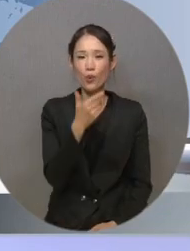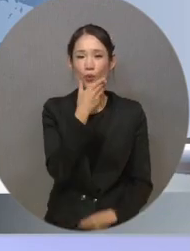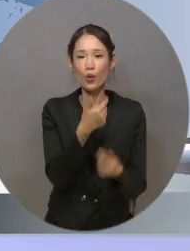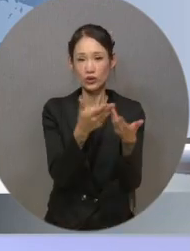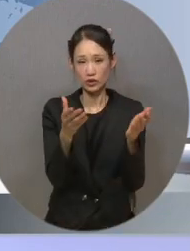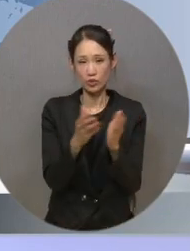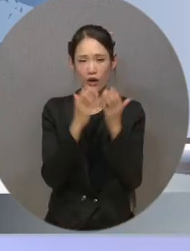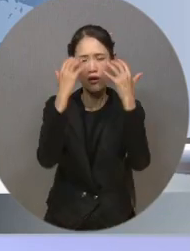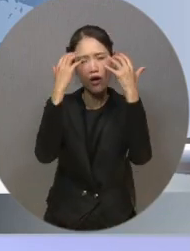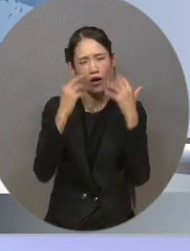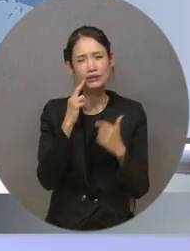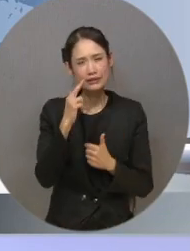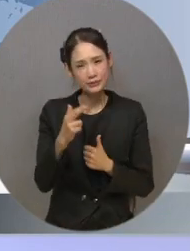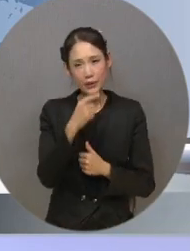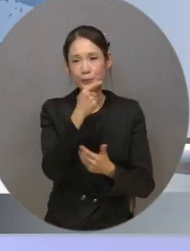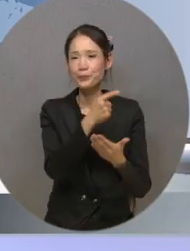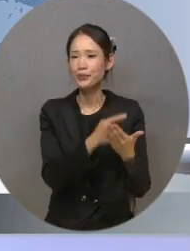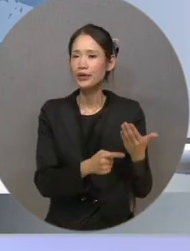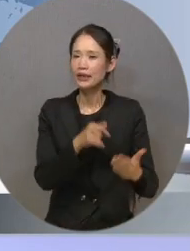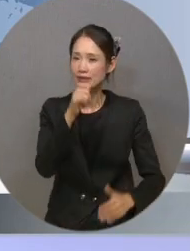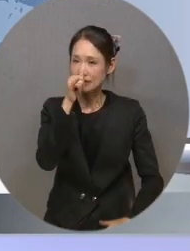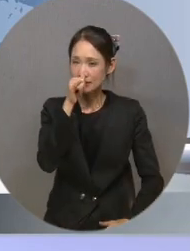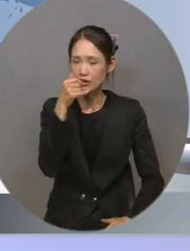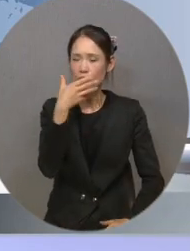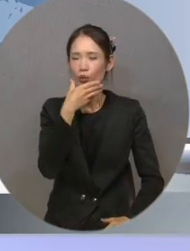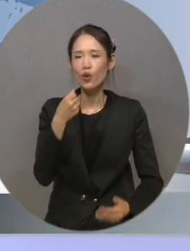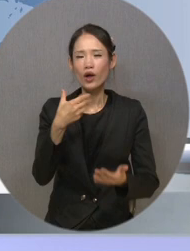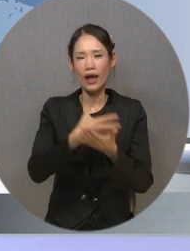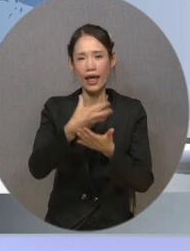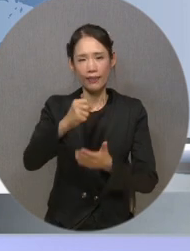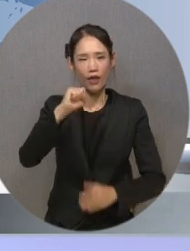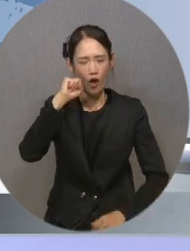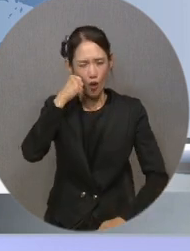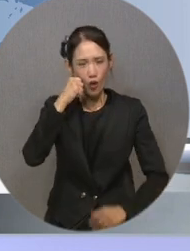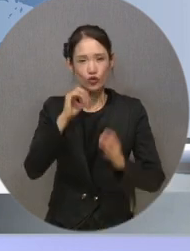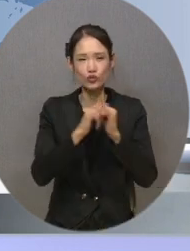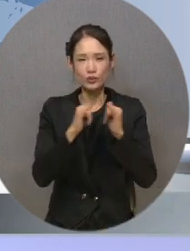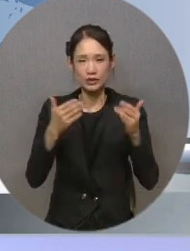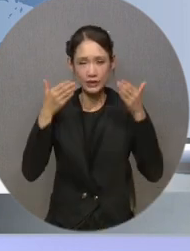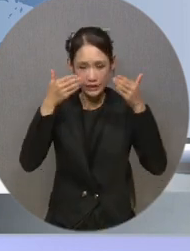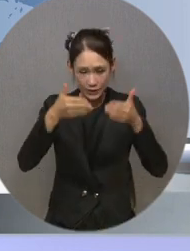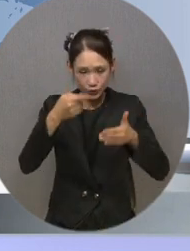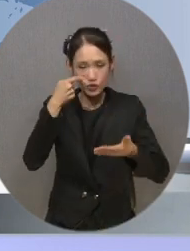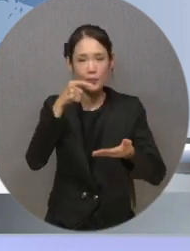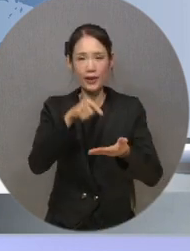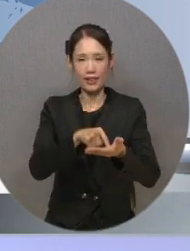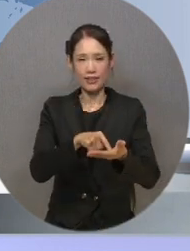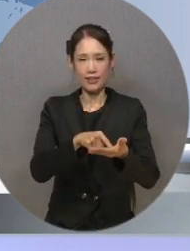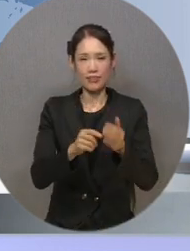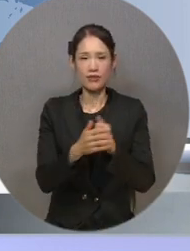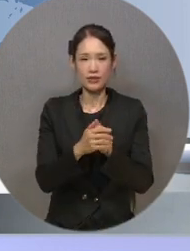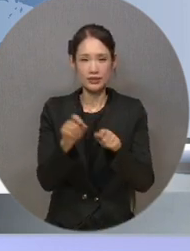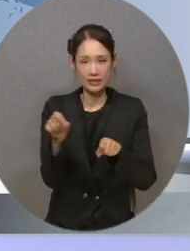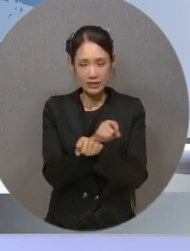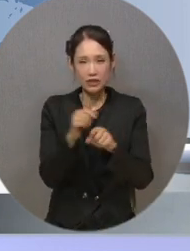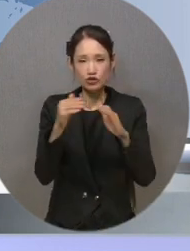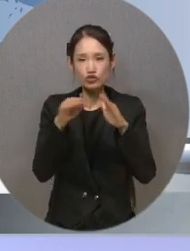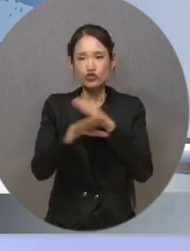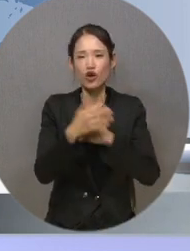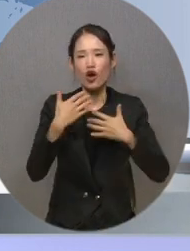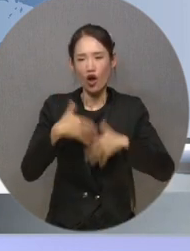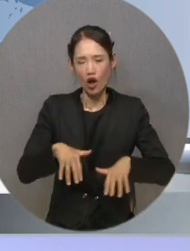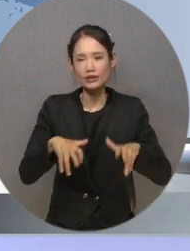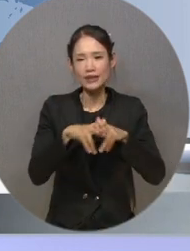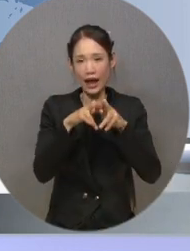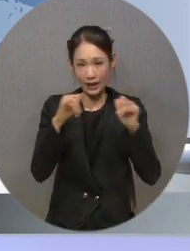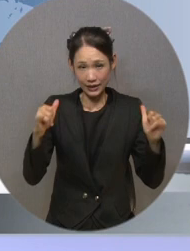보건복지부가 무더위로 피해를 볼 수 있는 복지 사각지대에 놓인 국민들을 집중 발굴합니다. 특히 주거 취약 가구와